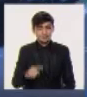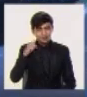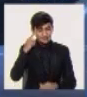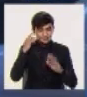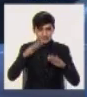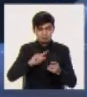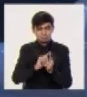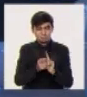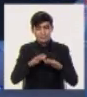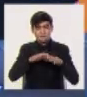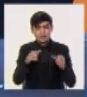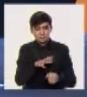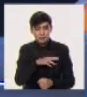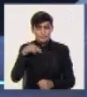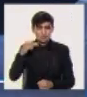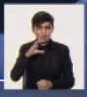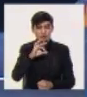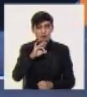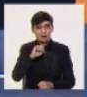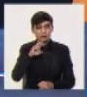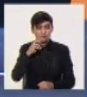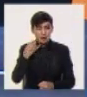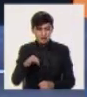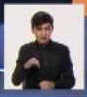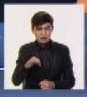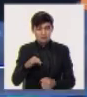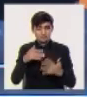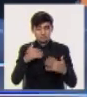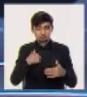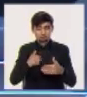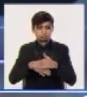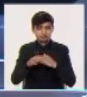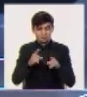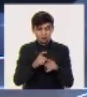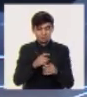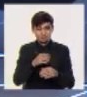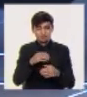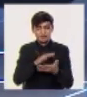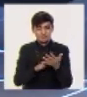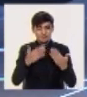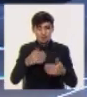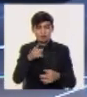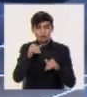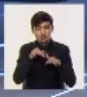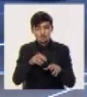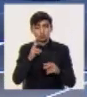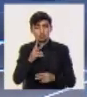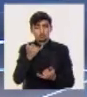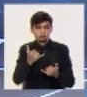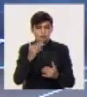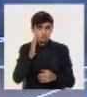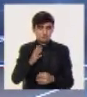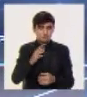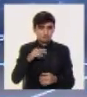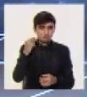Кыргызстане сменилась власть. Президент Сооронбай Жээнбеков подал в отставку. Как он объяснил свое решение, кто теперь будет